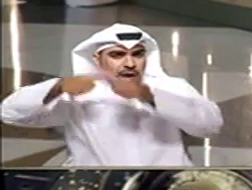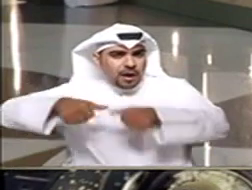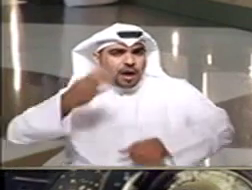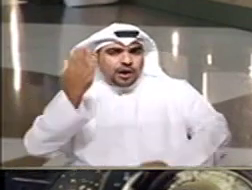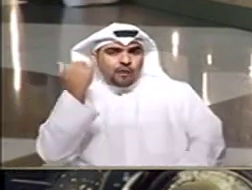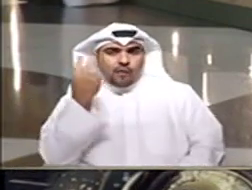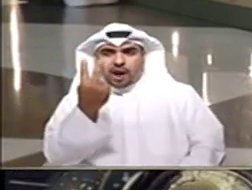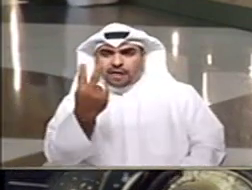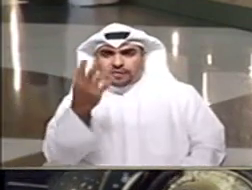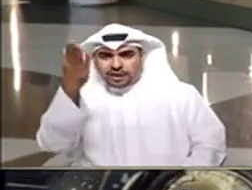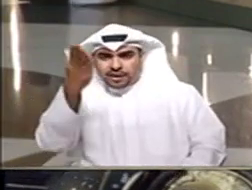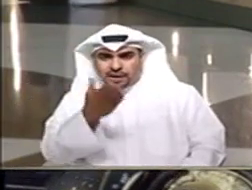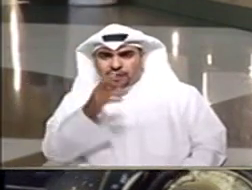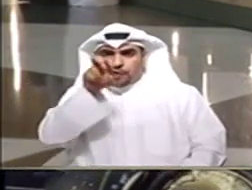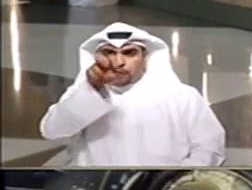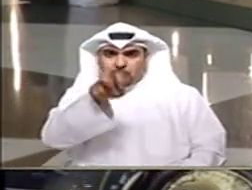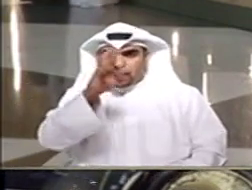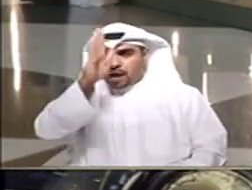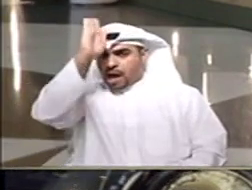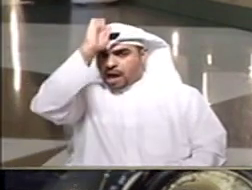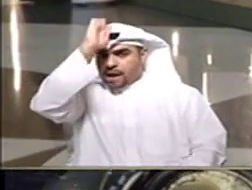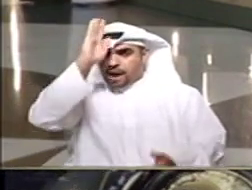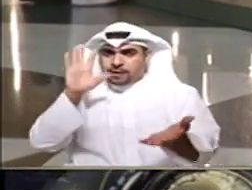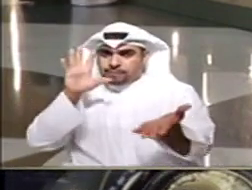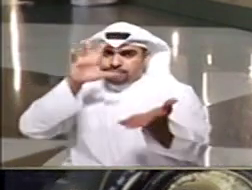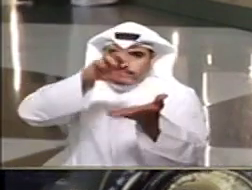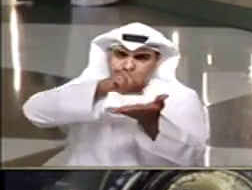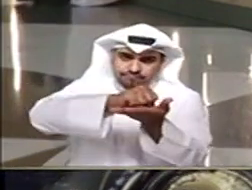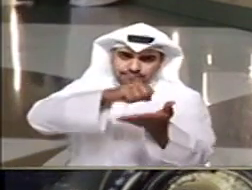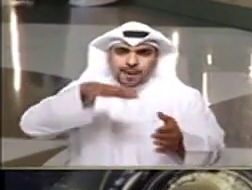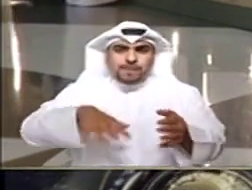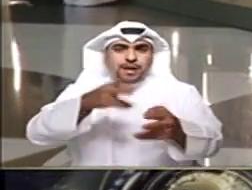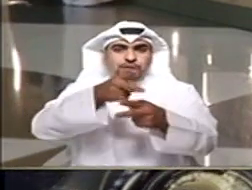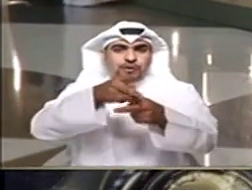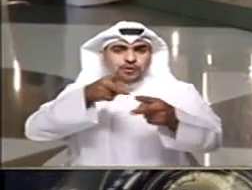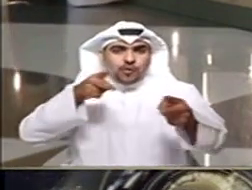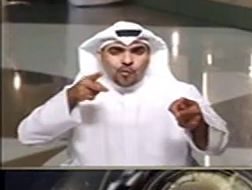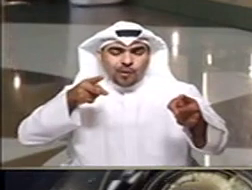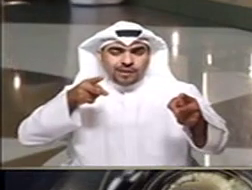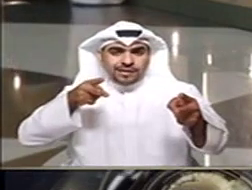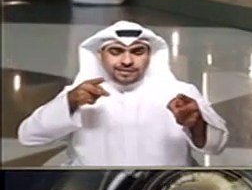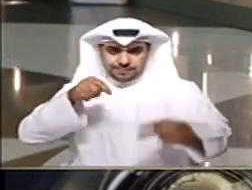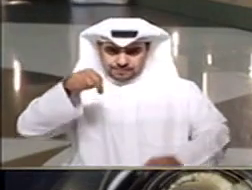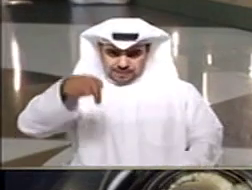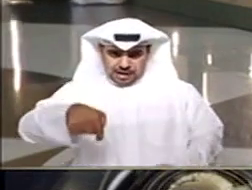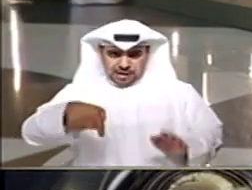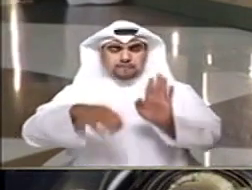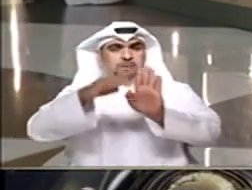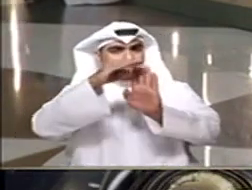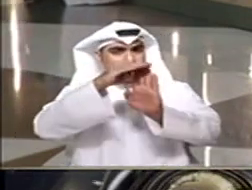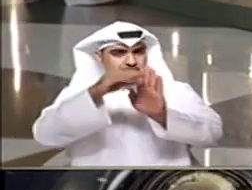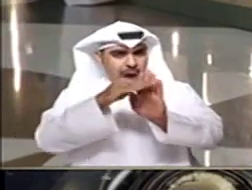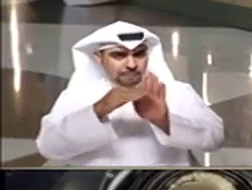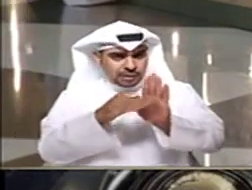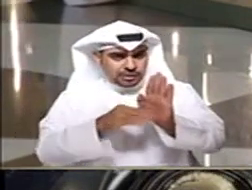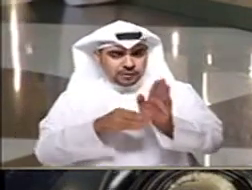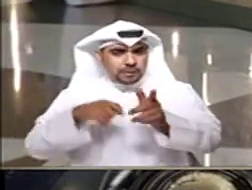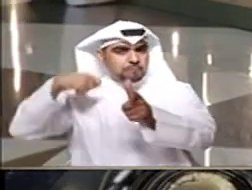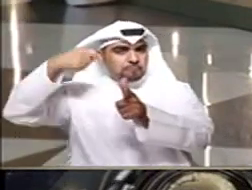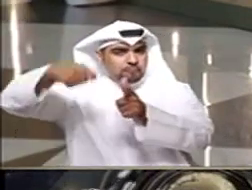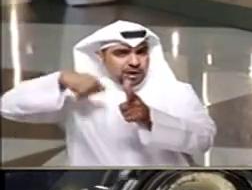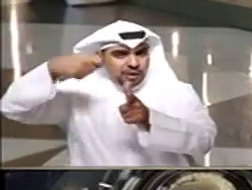دوله الكويت، وهناك العديد من الفعاليات والانشطه التي تعطي صوره لجميع